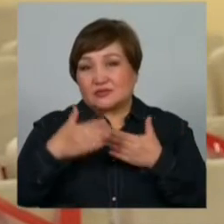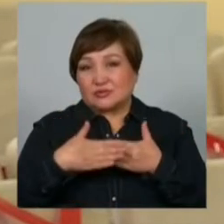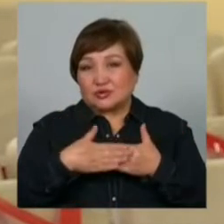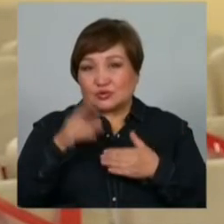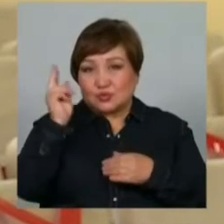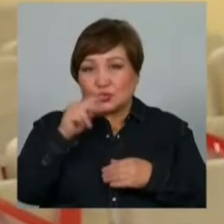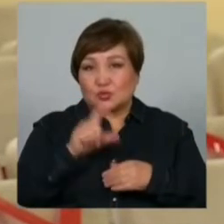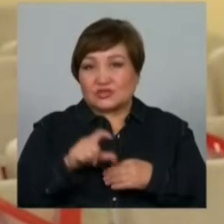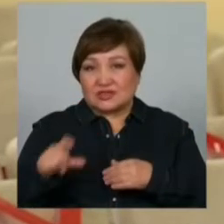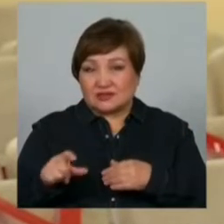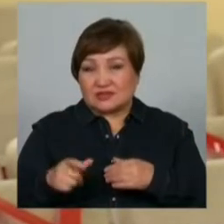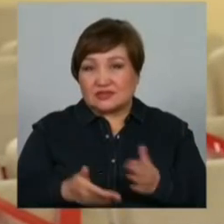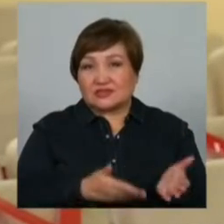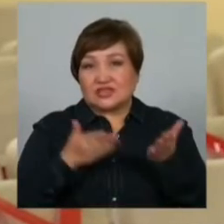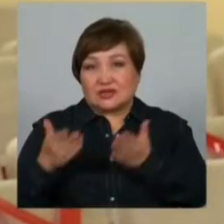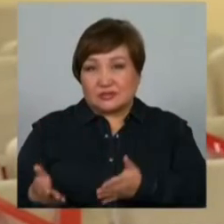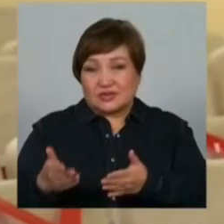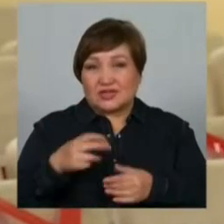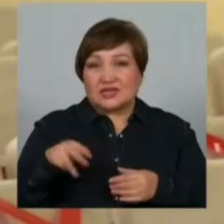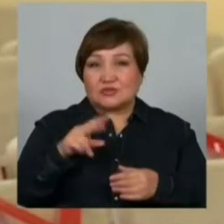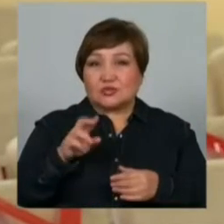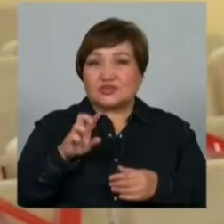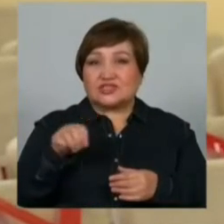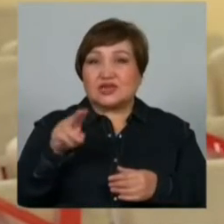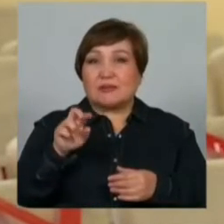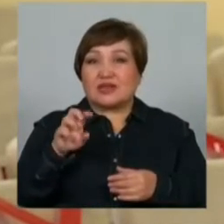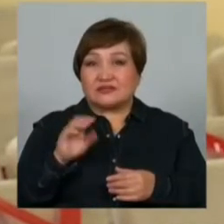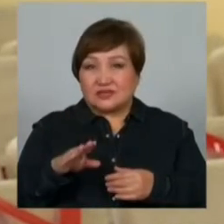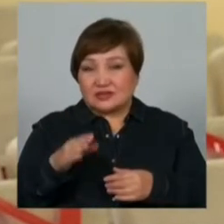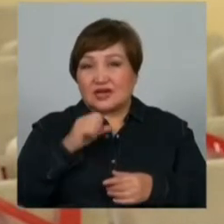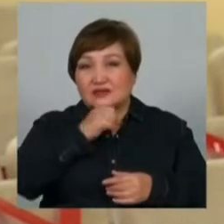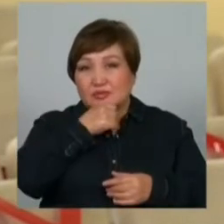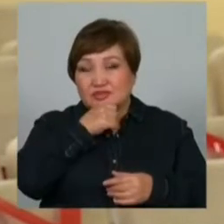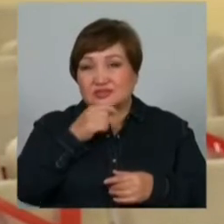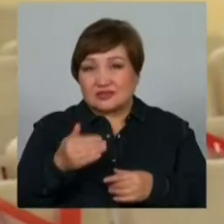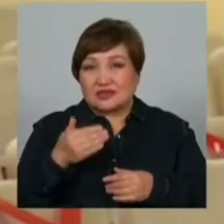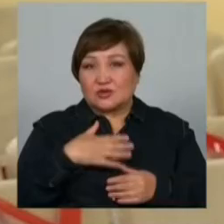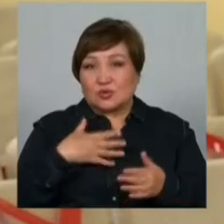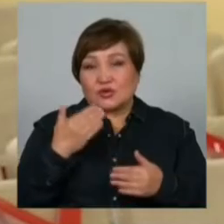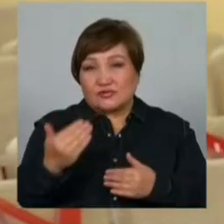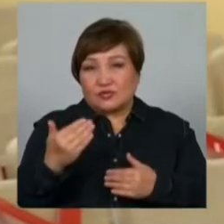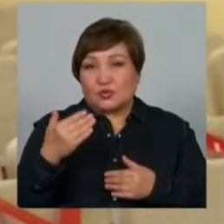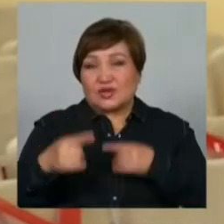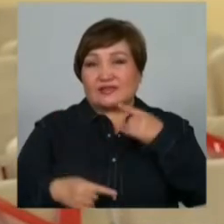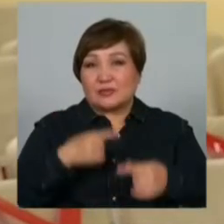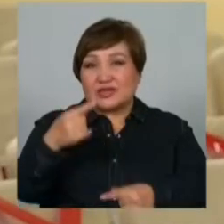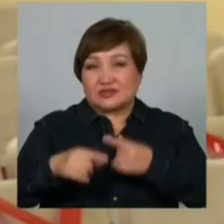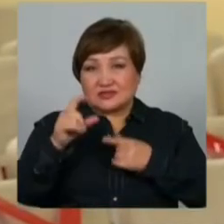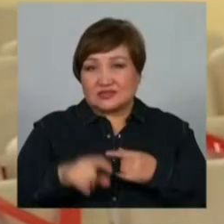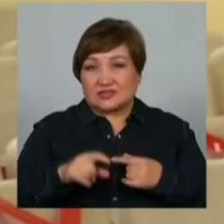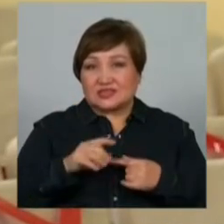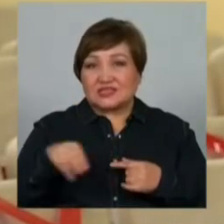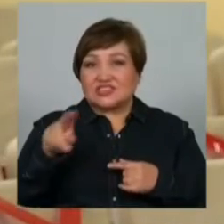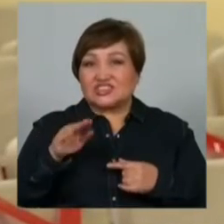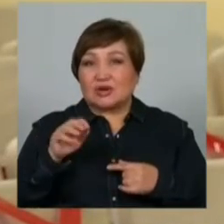Жамбыл Жабаев атамыздың 175 жылдан ұры сол атамыздың өзінің тікелі ұрпағы шөбересі Жамбылов Мұратхан ағамыз шақырып кездесу